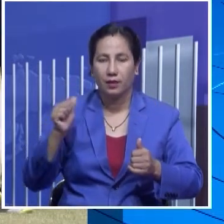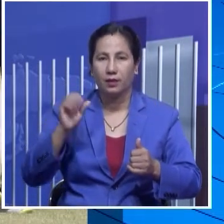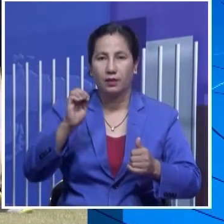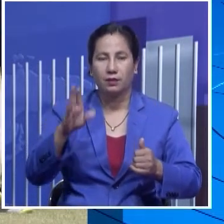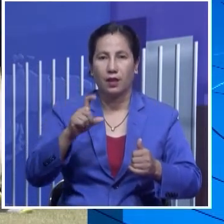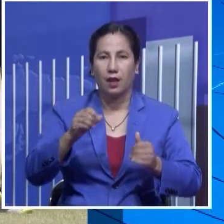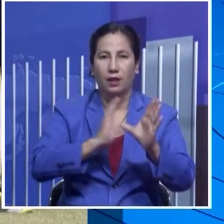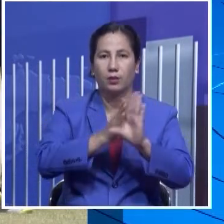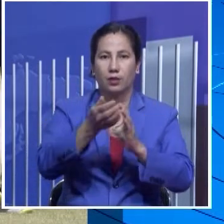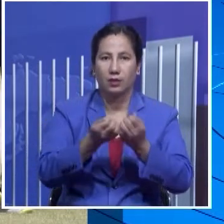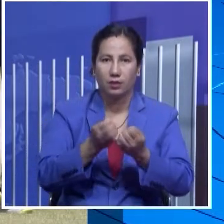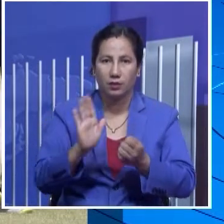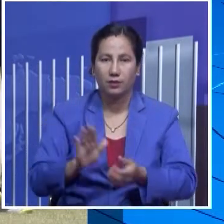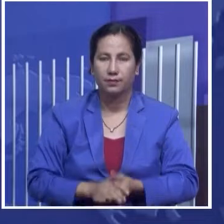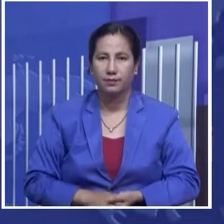स्कटल्यान्ड प्रस्थान गर्छ।